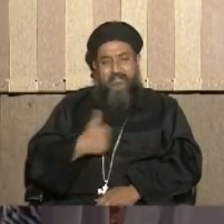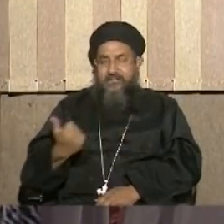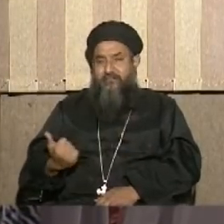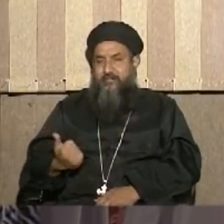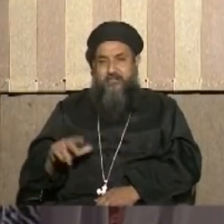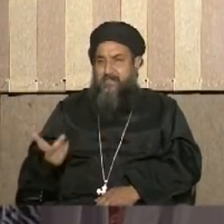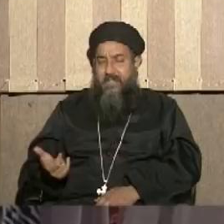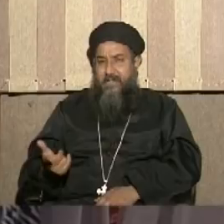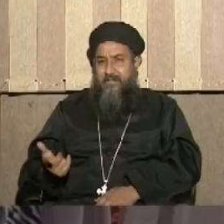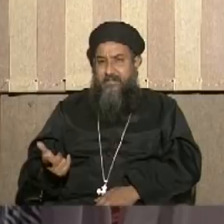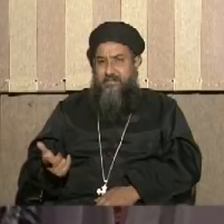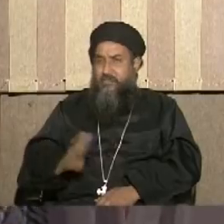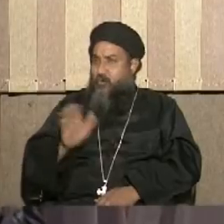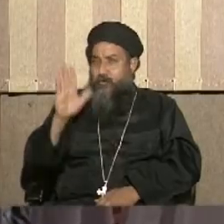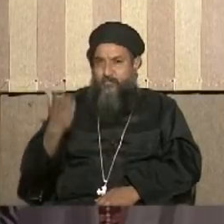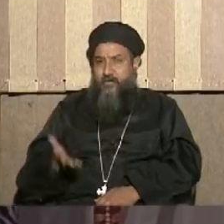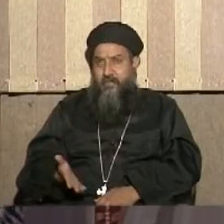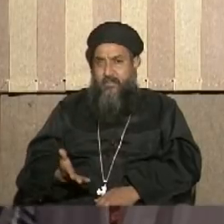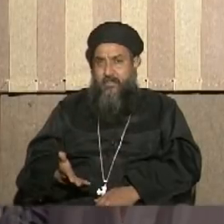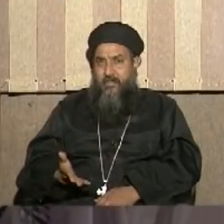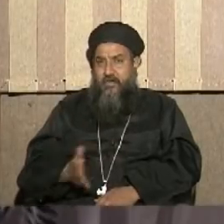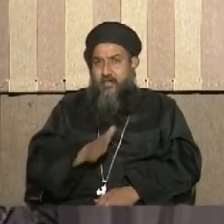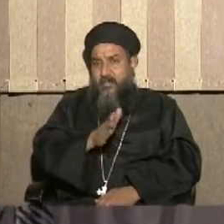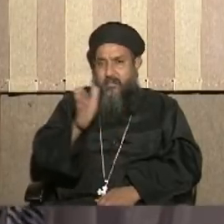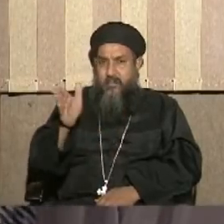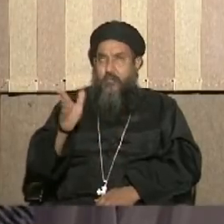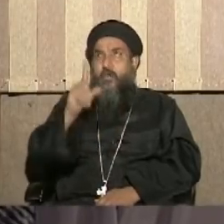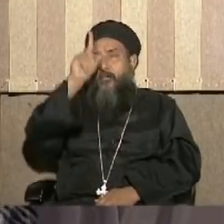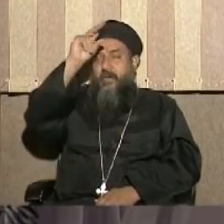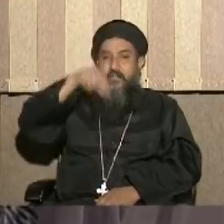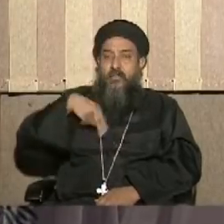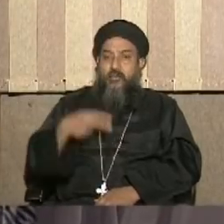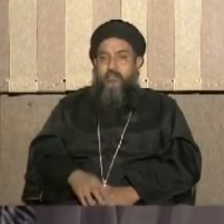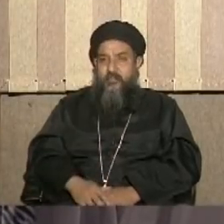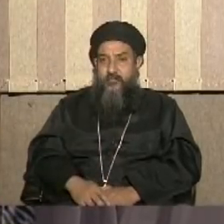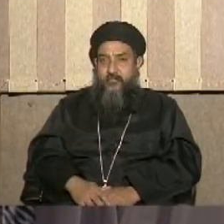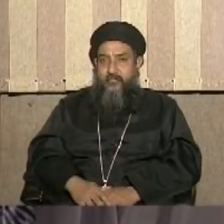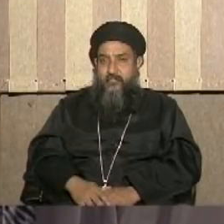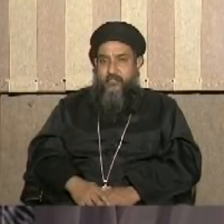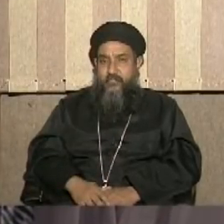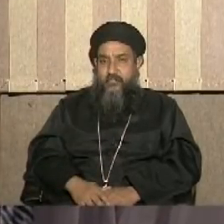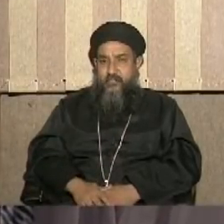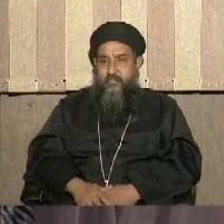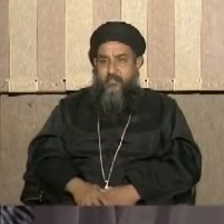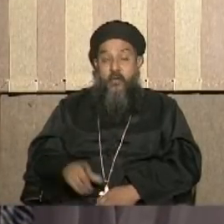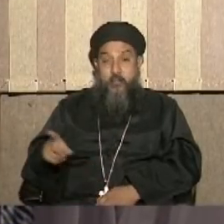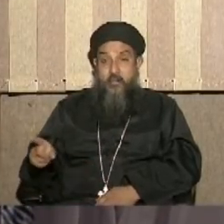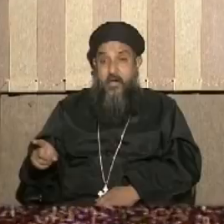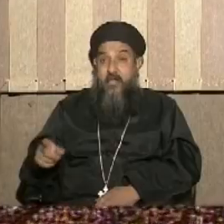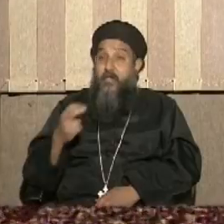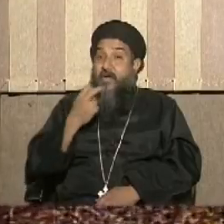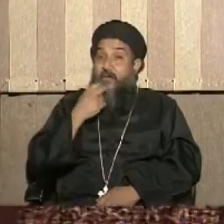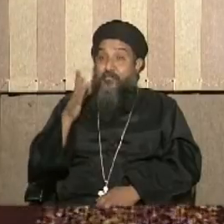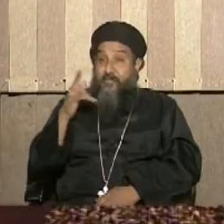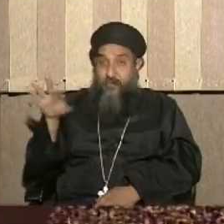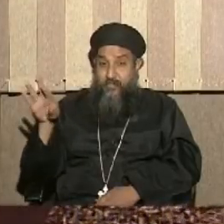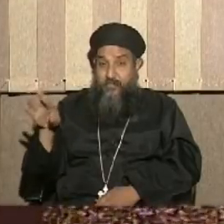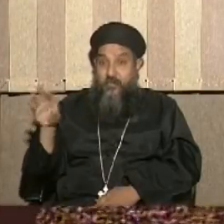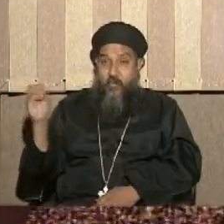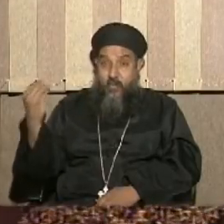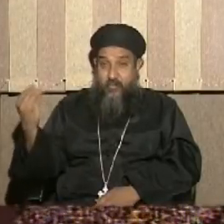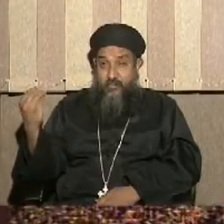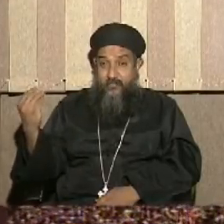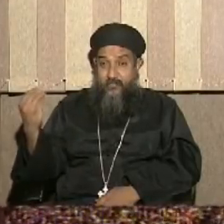يعني ياخدوه؟ اتركي الله، هو يعلن إرادته. ومين قال إنه راح يوافقوا؟ كل